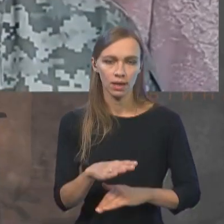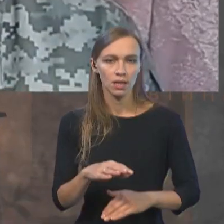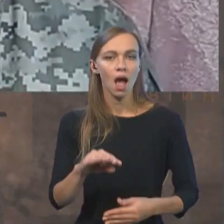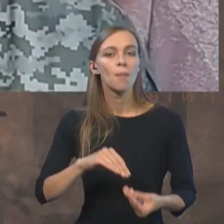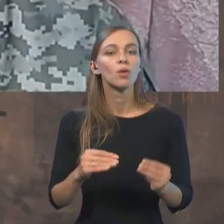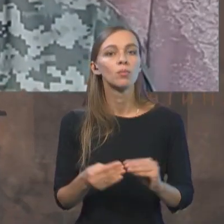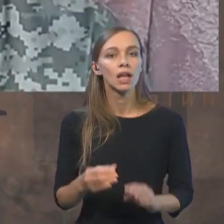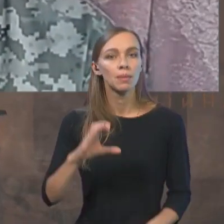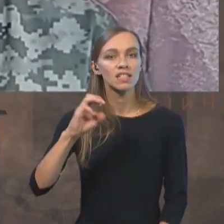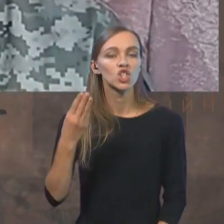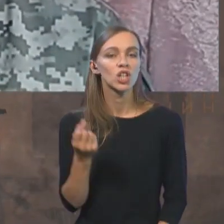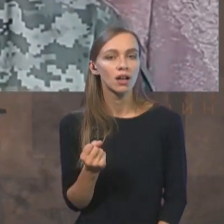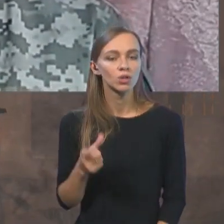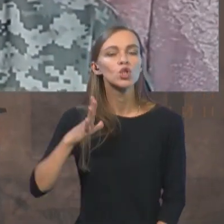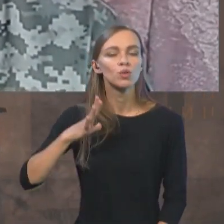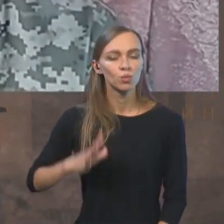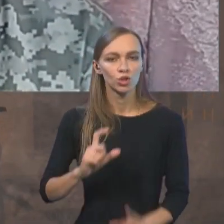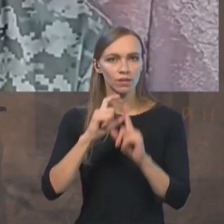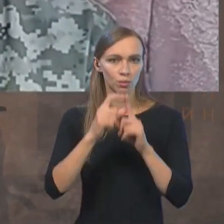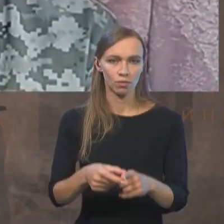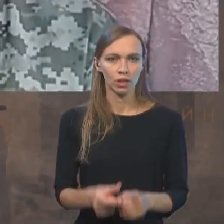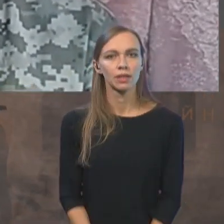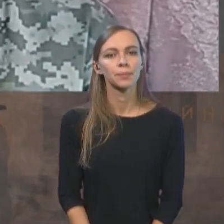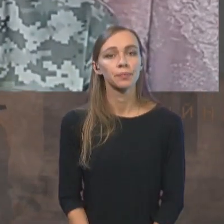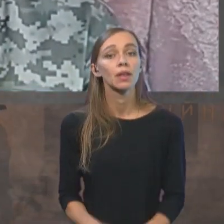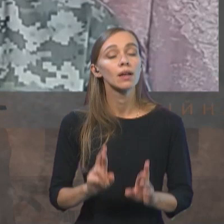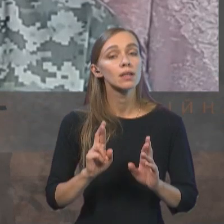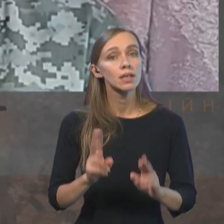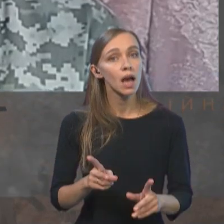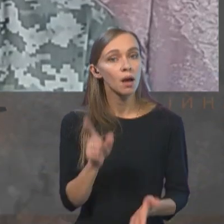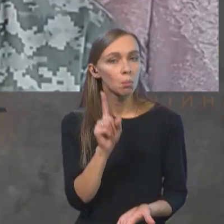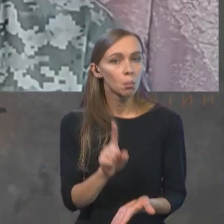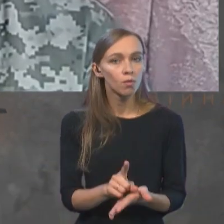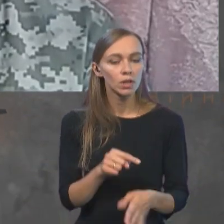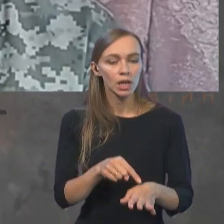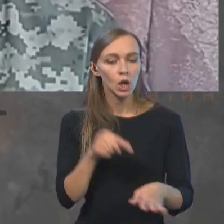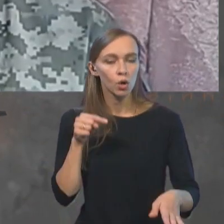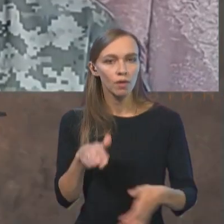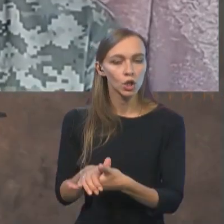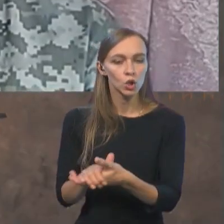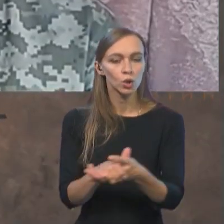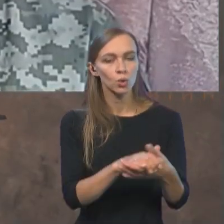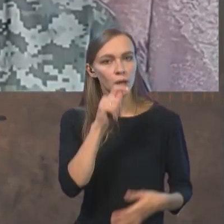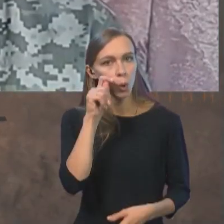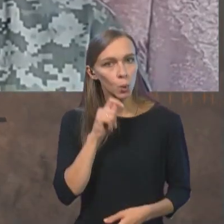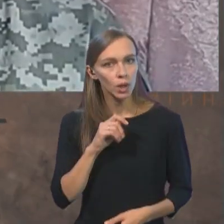змушені відповідати. Як вони мали би реагувати, союзники України, Сполучені Штати,